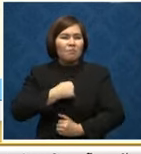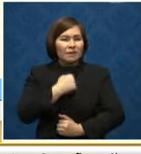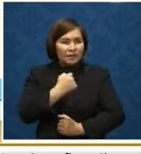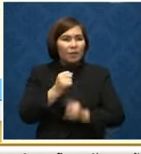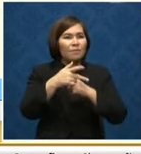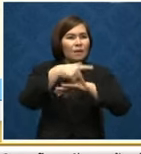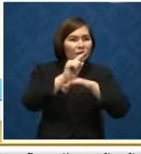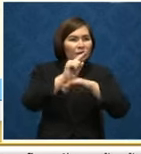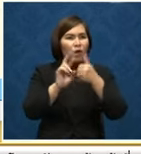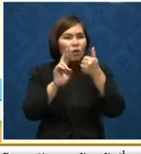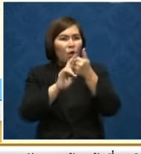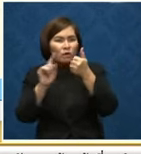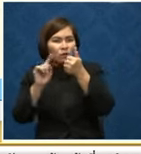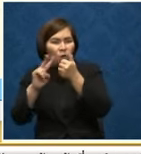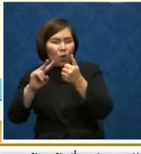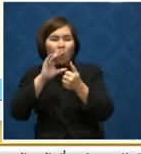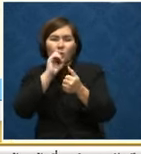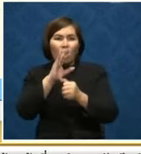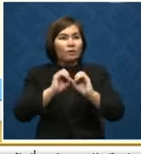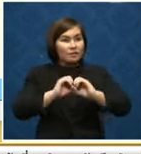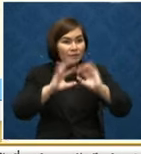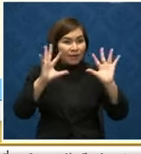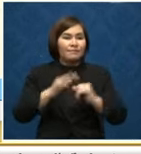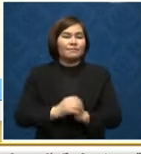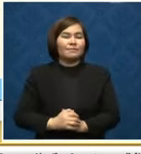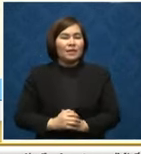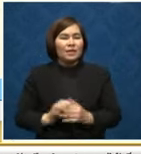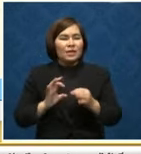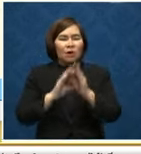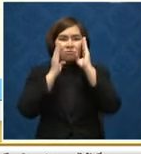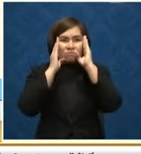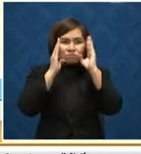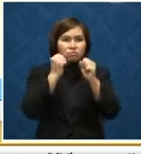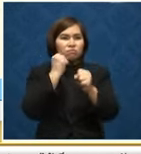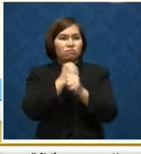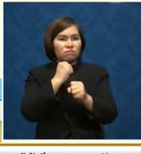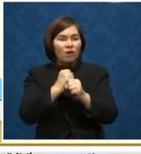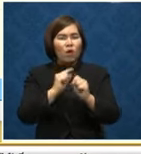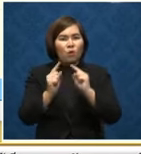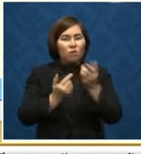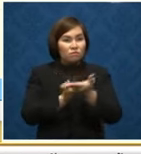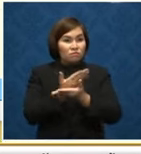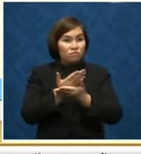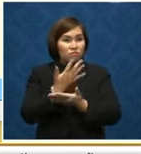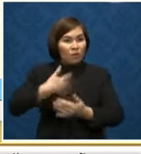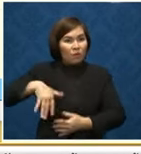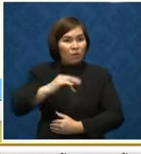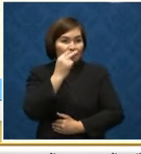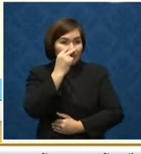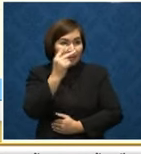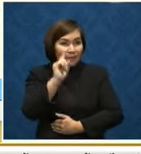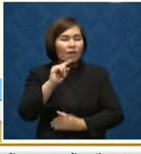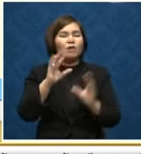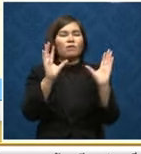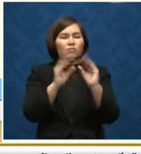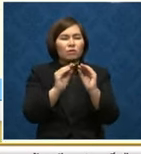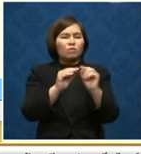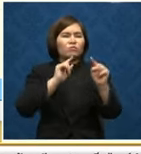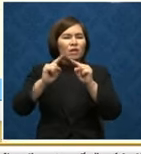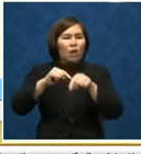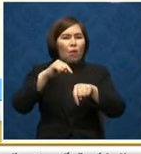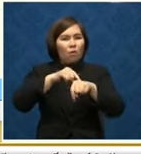านก็พูดชัดเจนในการแสดงวิสัยทัศน์หรือข้อหารือที่มีปรากฏต่อสาธารณะว่าเราจะไม่ให้การประชุมนั้น